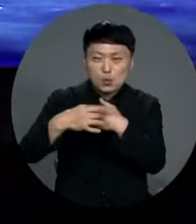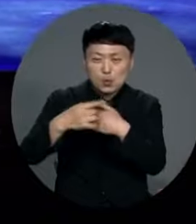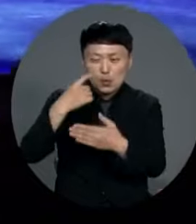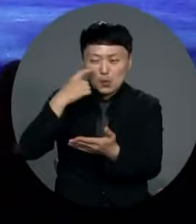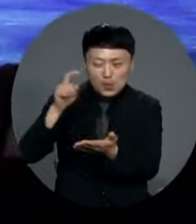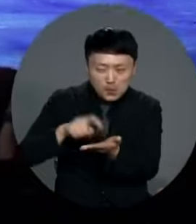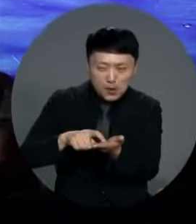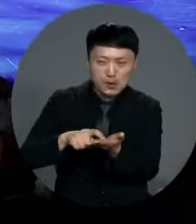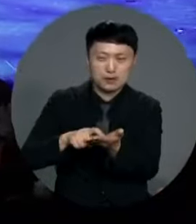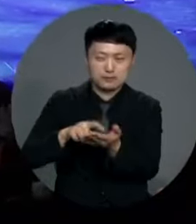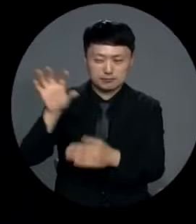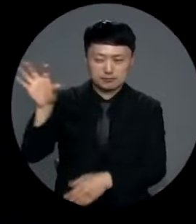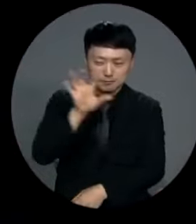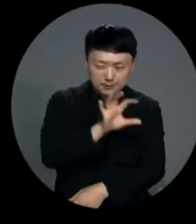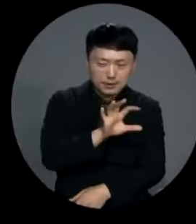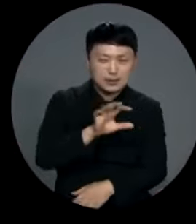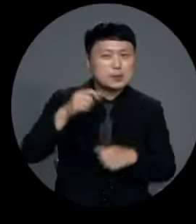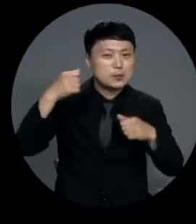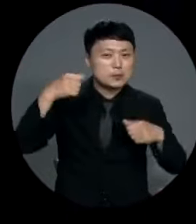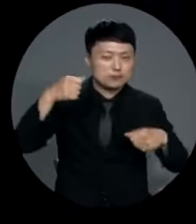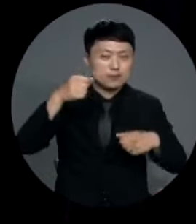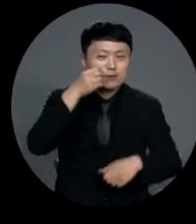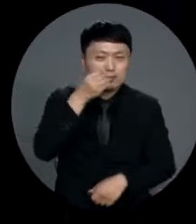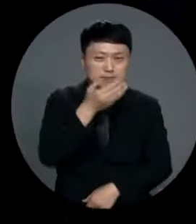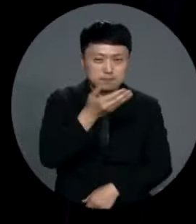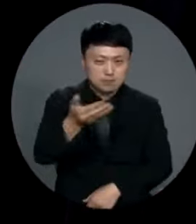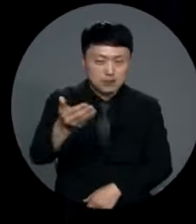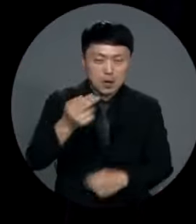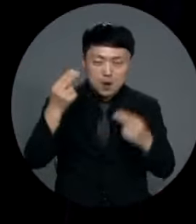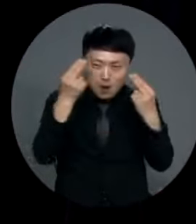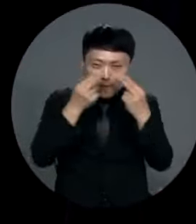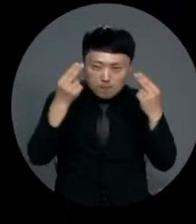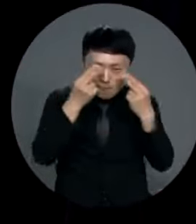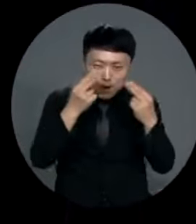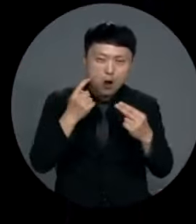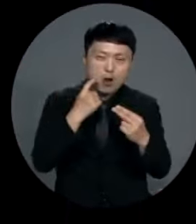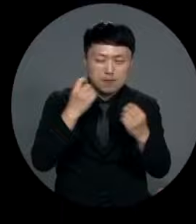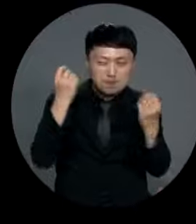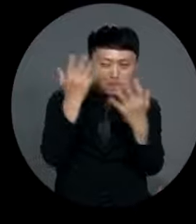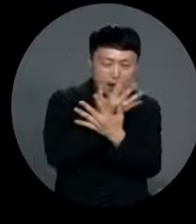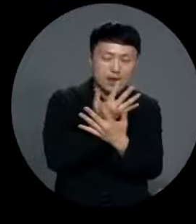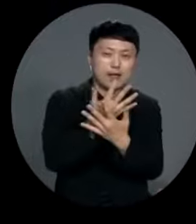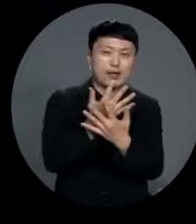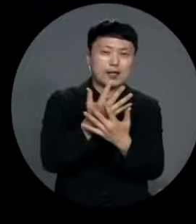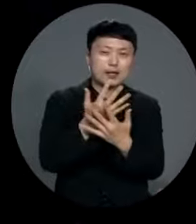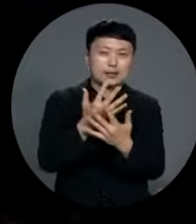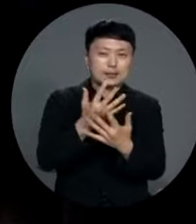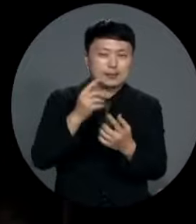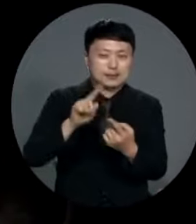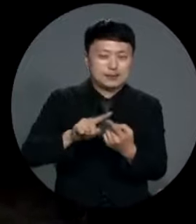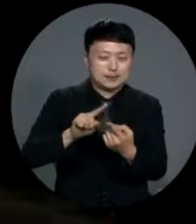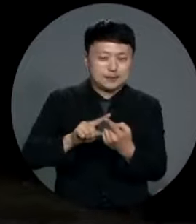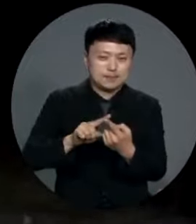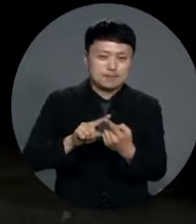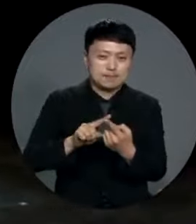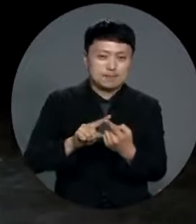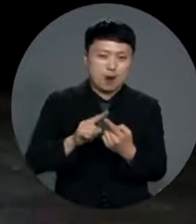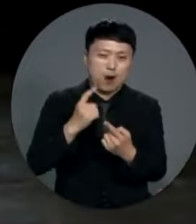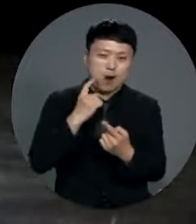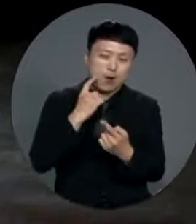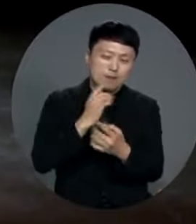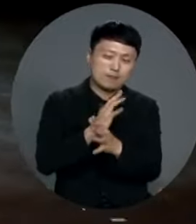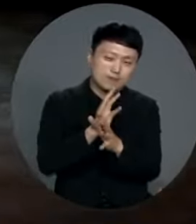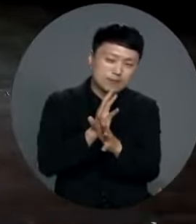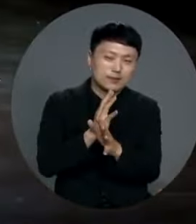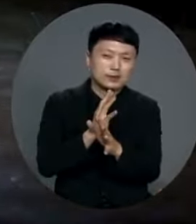모티브를 가져왔습니다. 우월을 향한 욕망이 만들어낸 거짓에 진실이 가려지는 현실을 풍자한 블랙